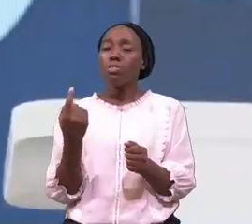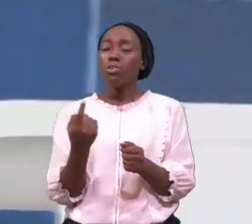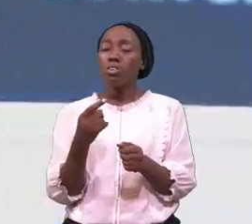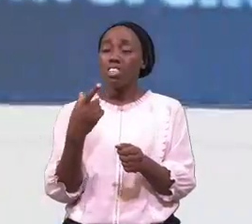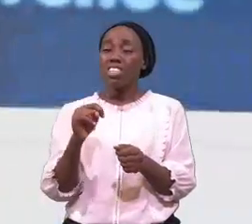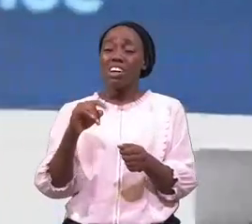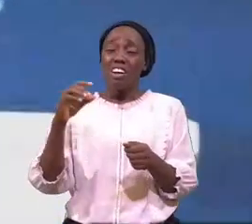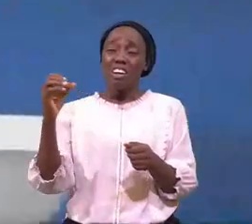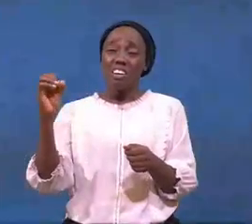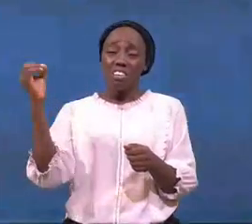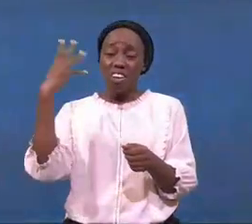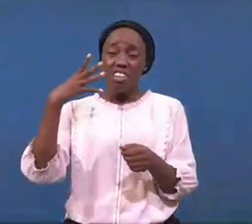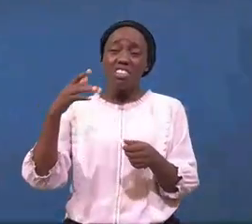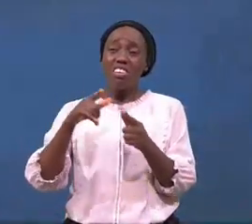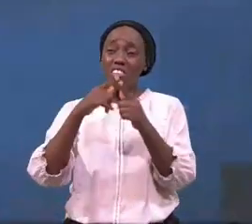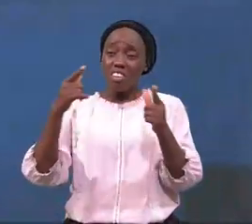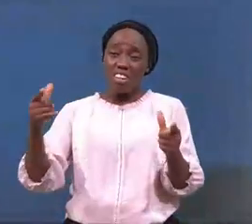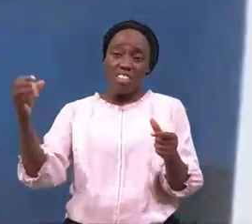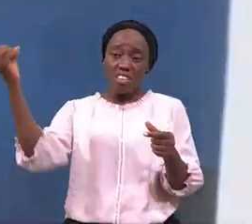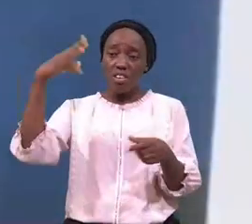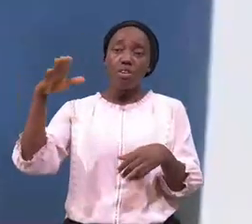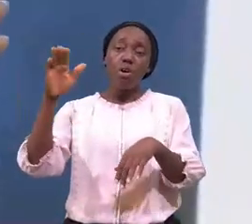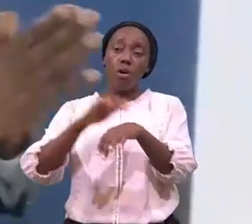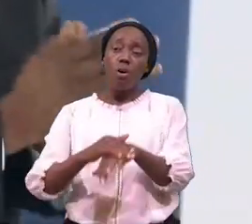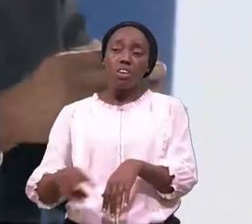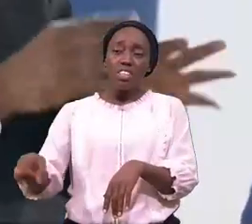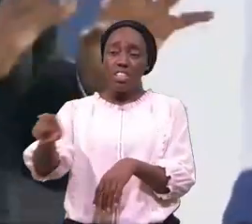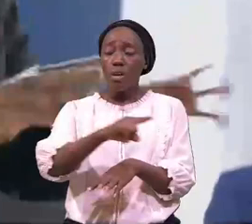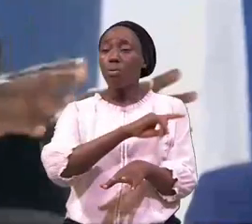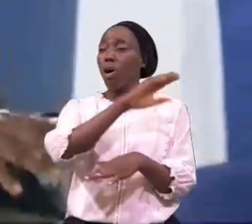mais une grande grâce reposait sur eux tous.